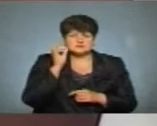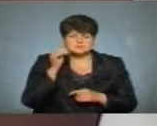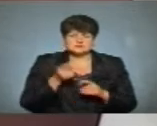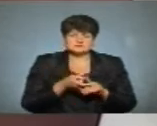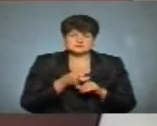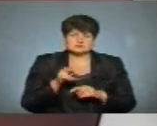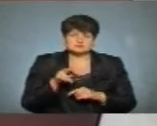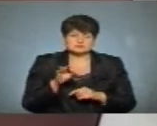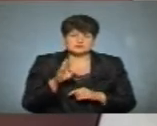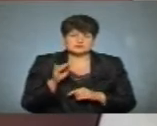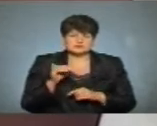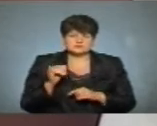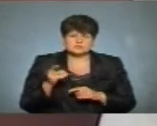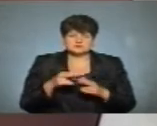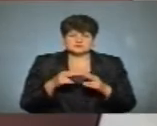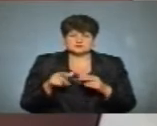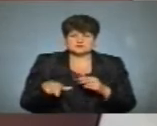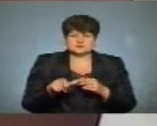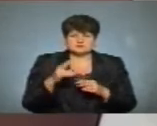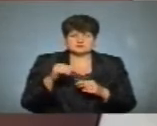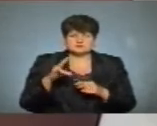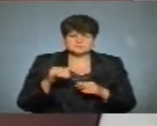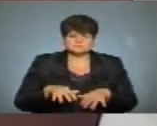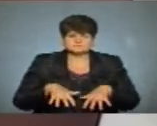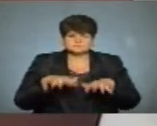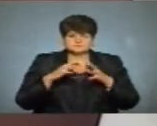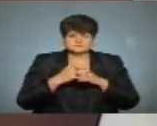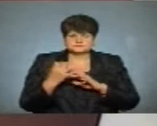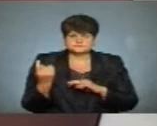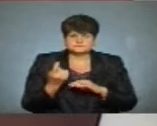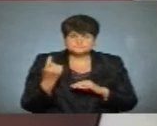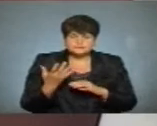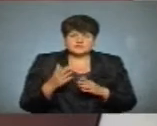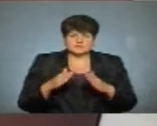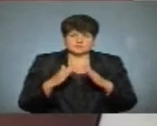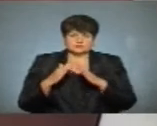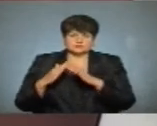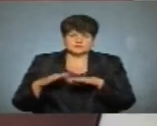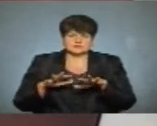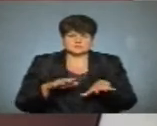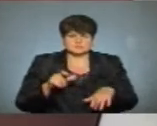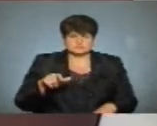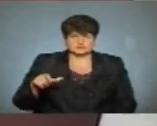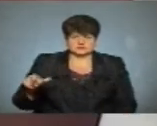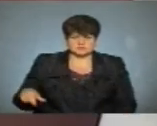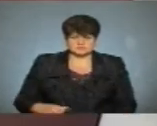через повінь на річці Дністер затопило сільськогосподарські угіддя, а також будинки місцевих жителів.